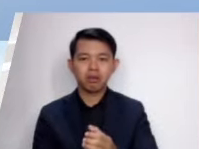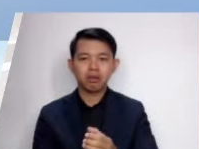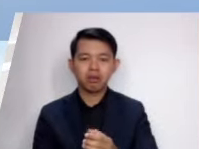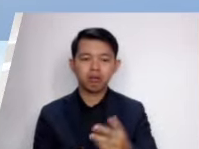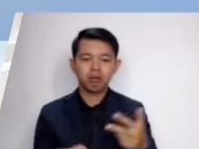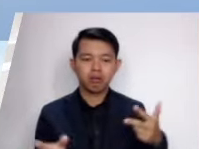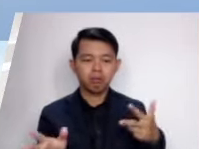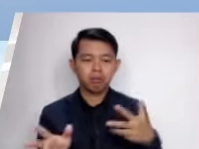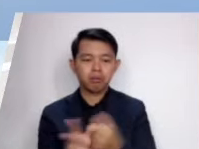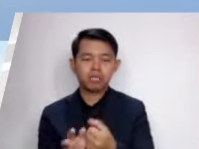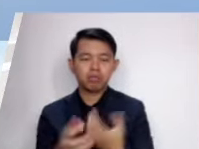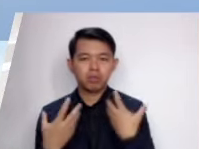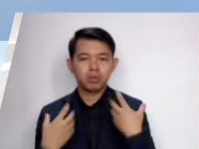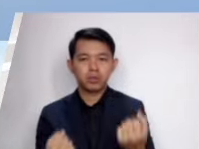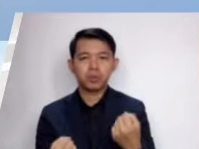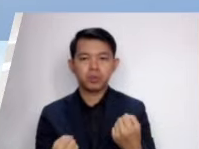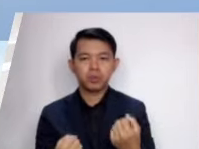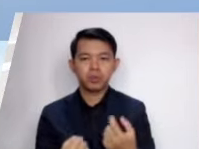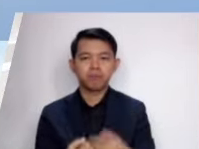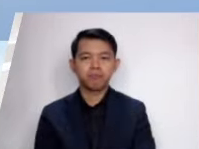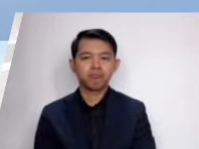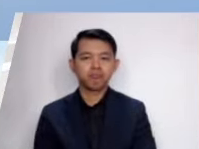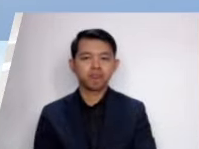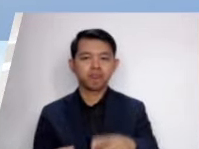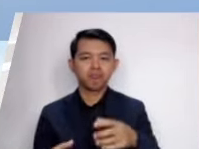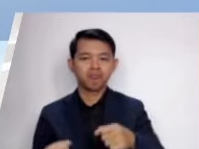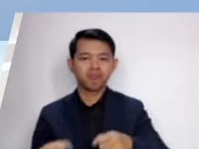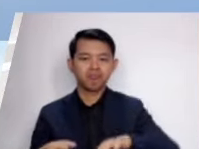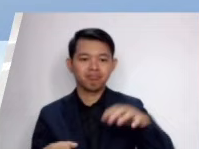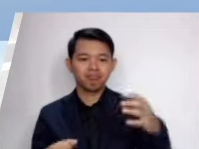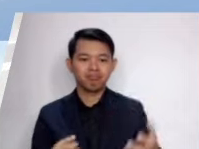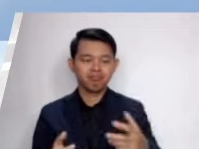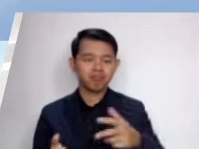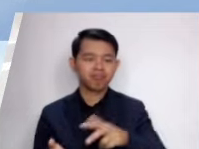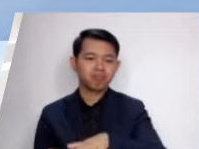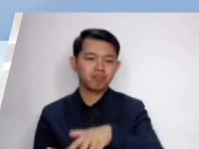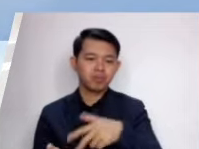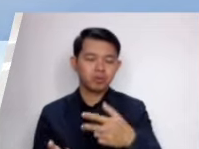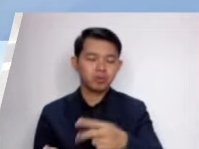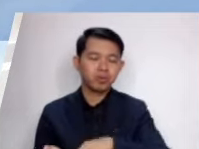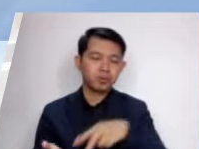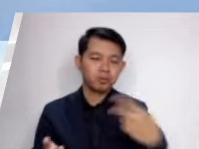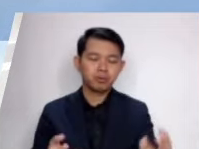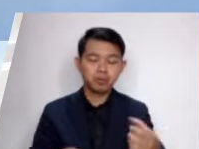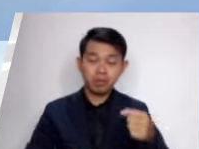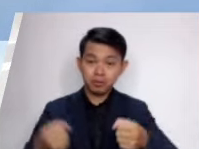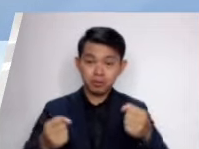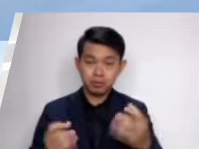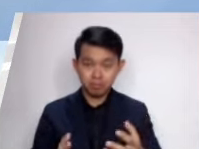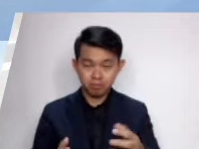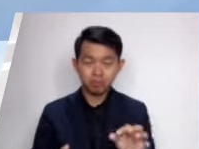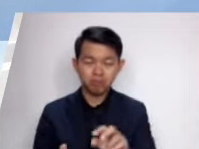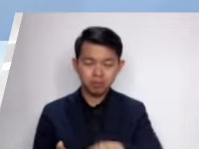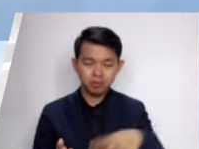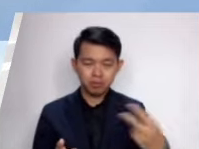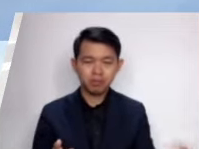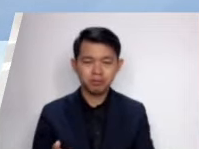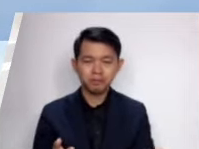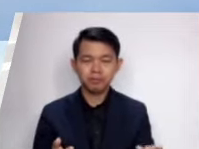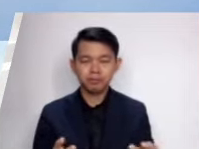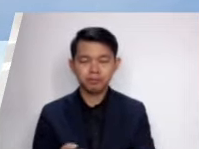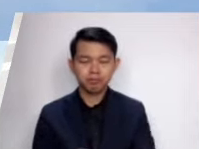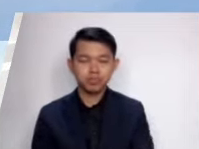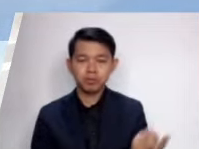impact, bumaliktad ang kolong-kolong at tumilapo ng babae at ang asawa niyang nagmamaneho nito. Isinugod sa ospital ang mag-asawa